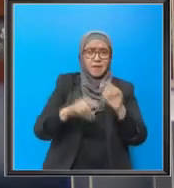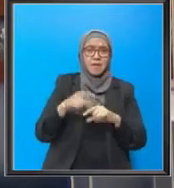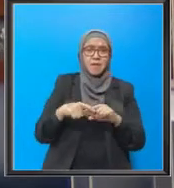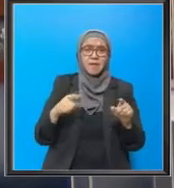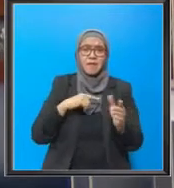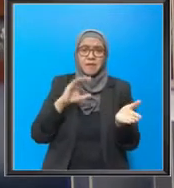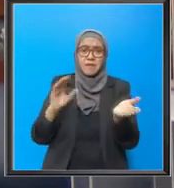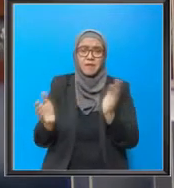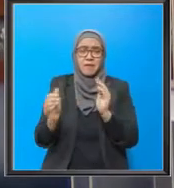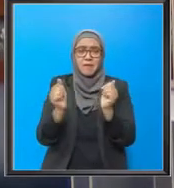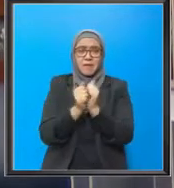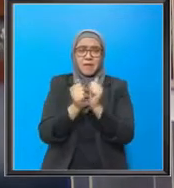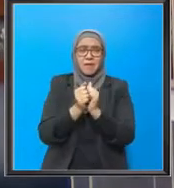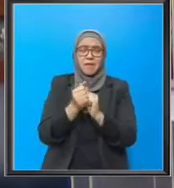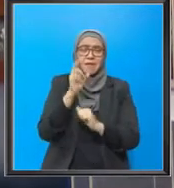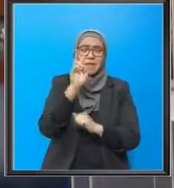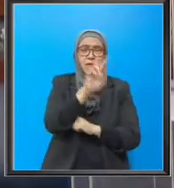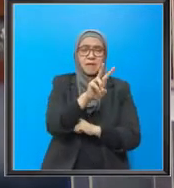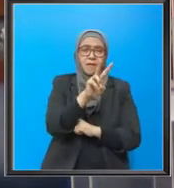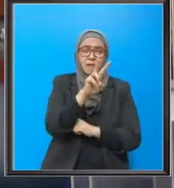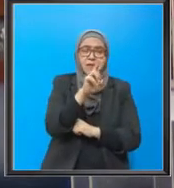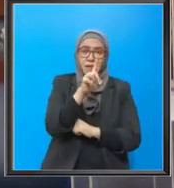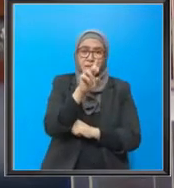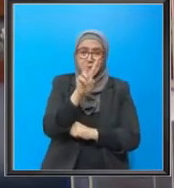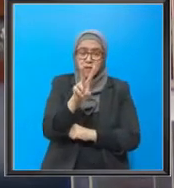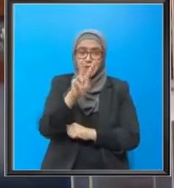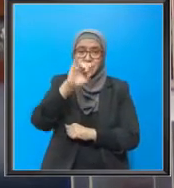100 Duo ratus